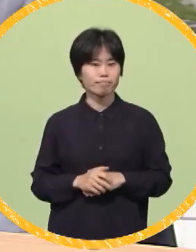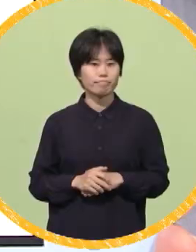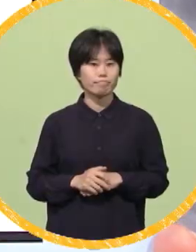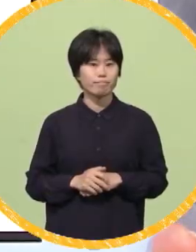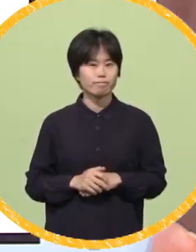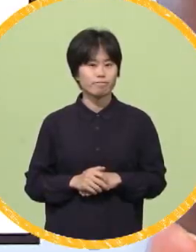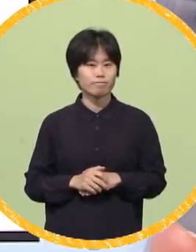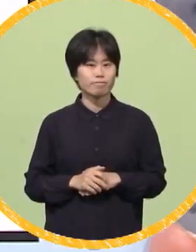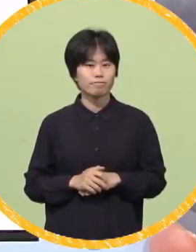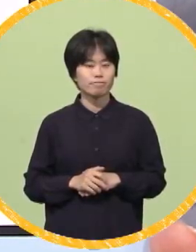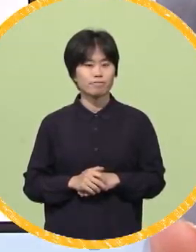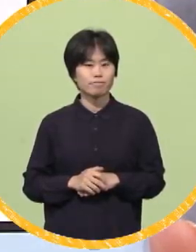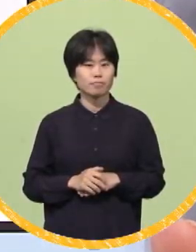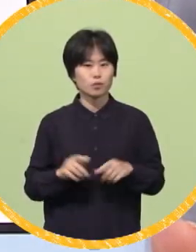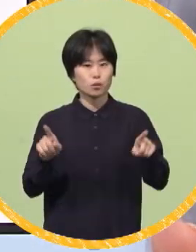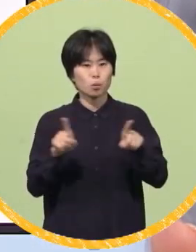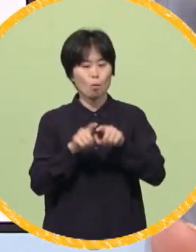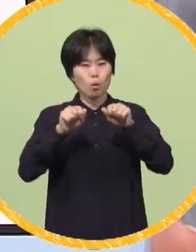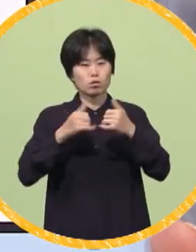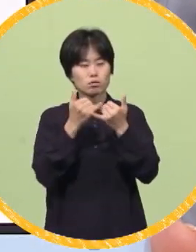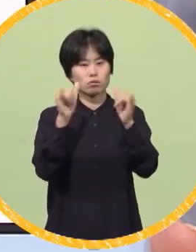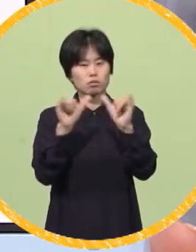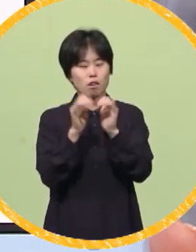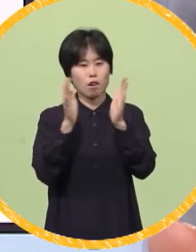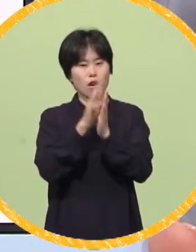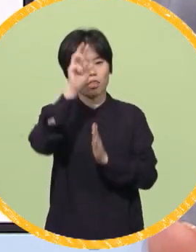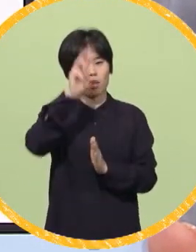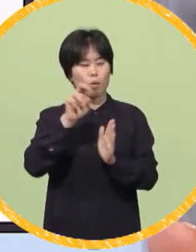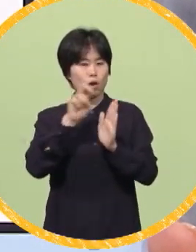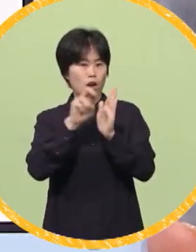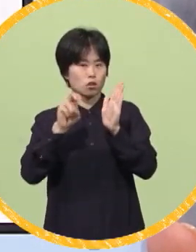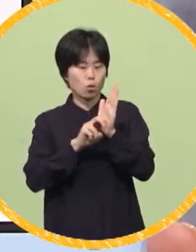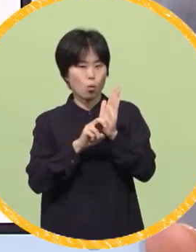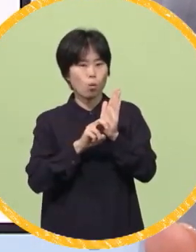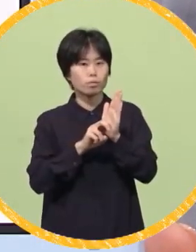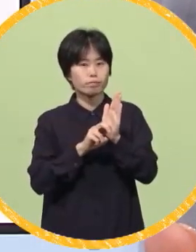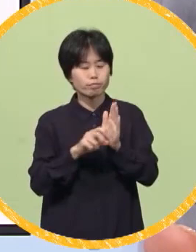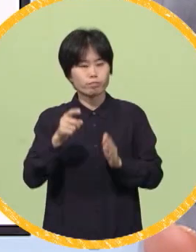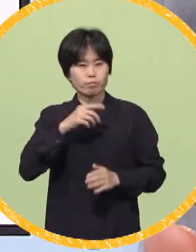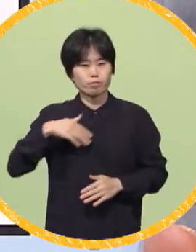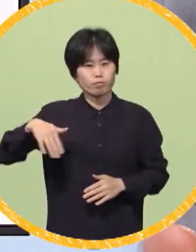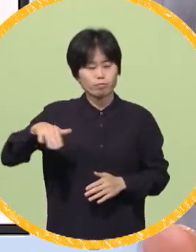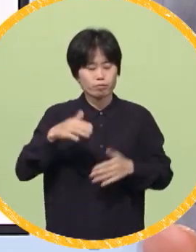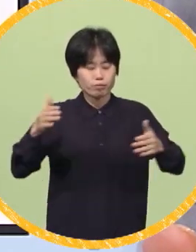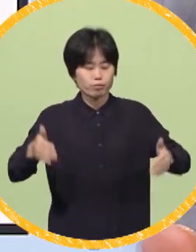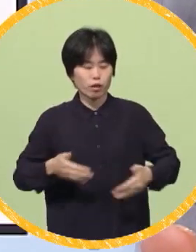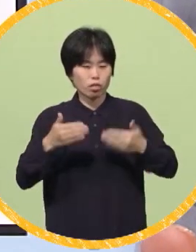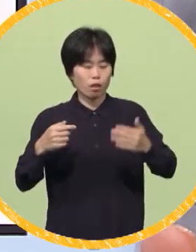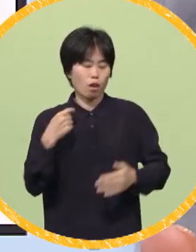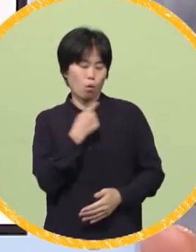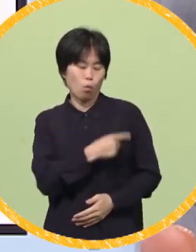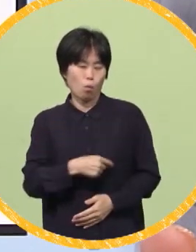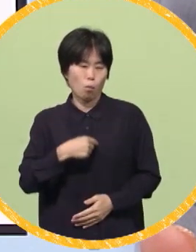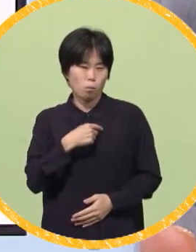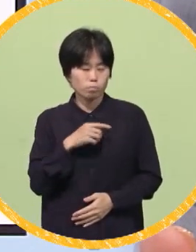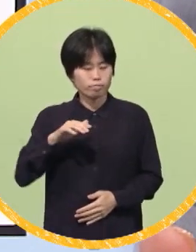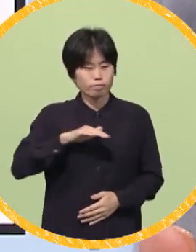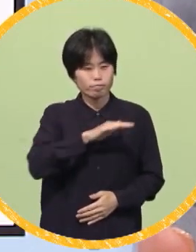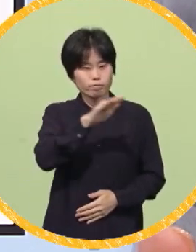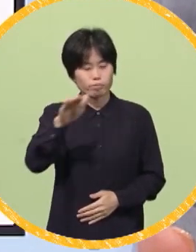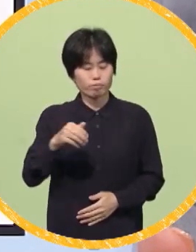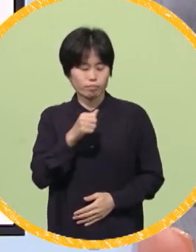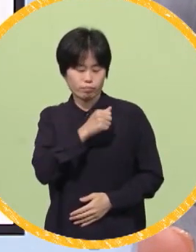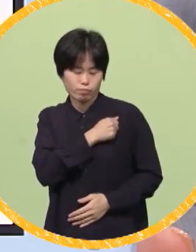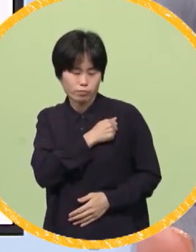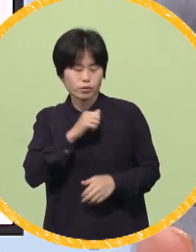はい、ちょっと読み上げてみますね。はい、共に生きる社会神奈川憲章、一つ、私たちは温かい心を持って全ての人の